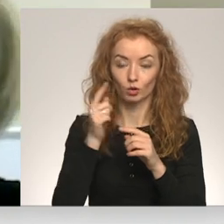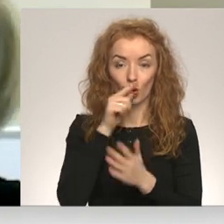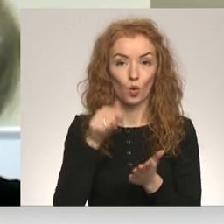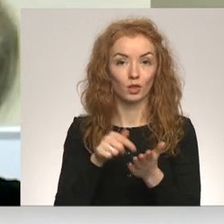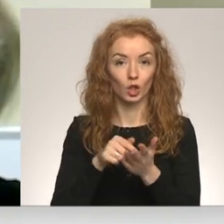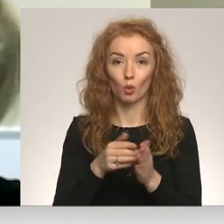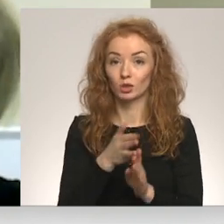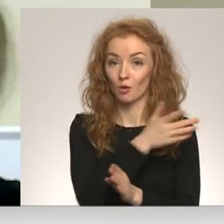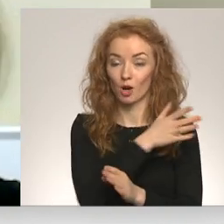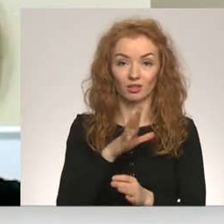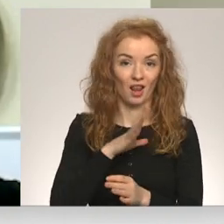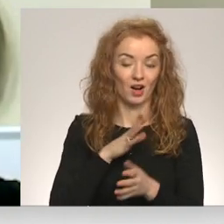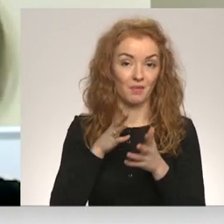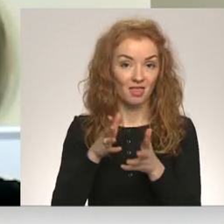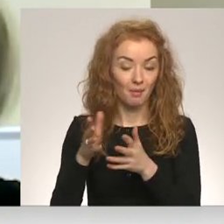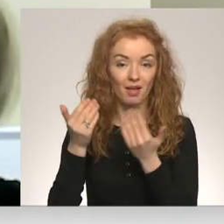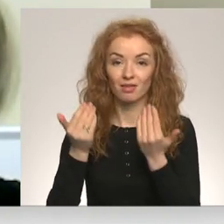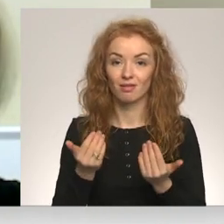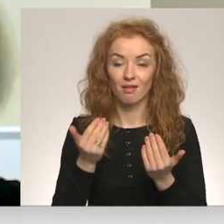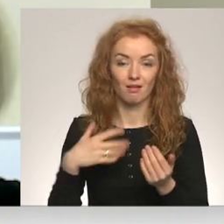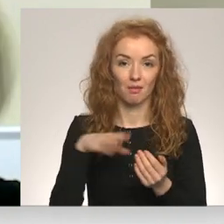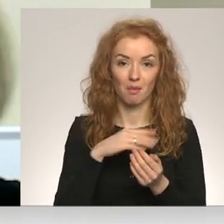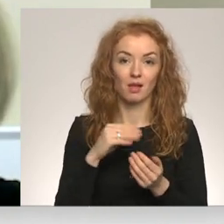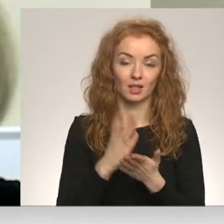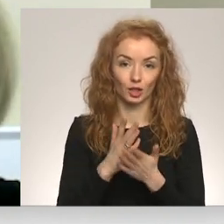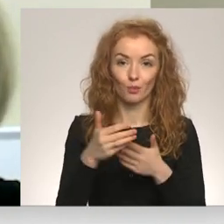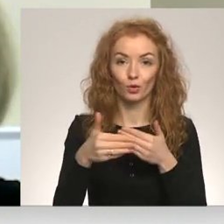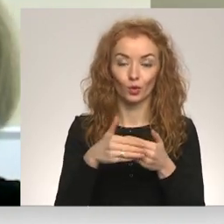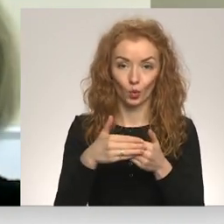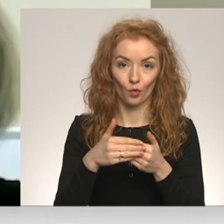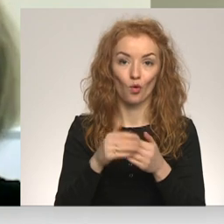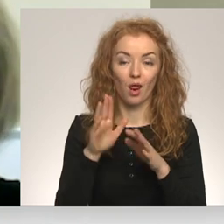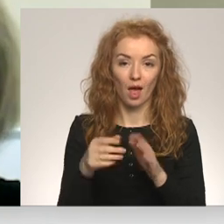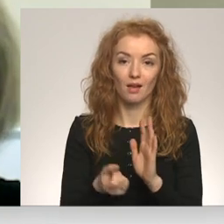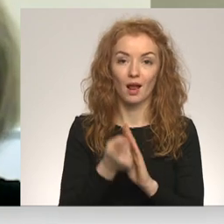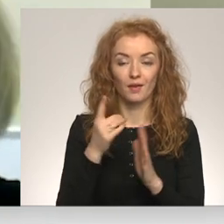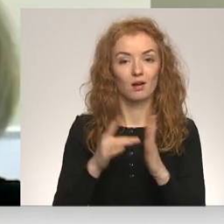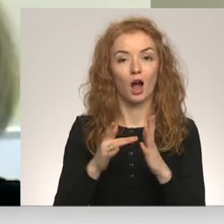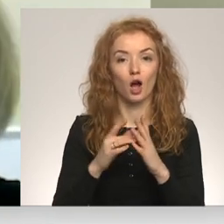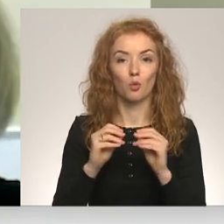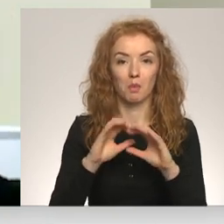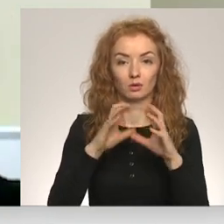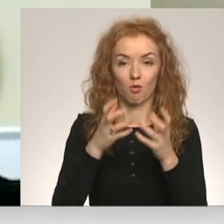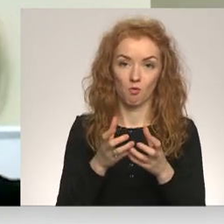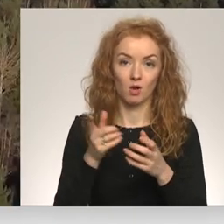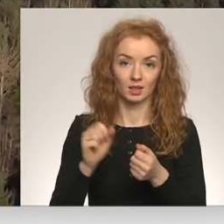tam nespējām ietekmēt. Domāju, ka neesam tālu no tā, ka radīsim kādu globālu sistēmu.